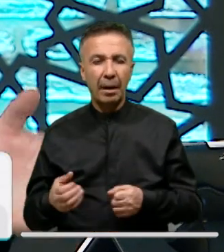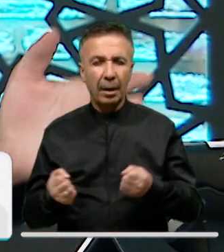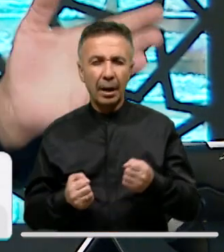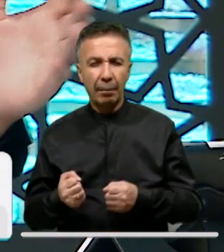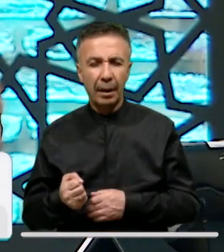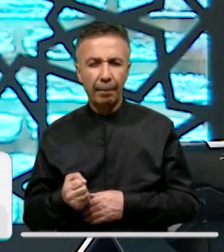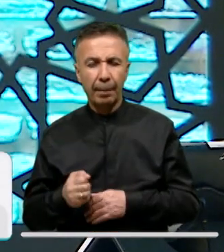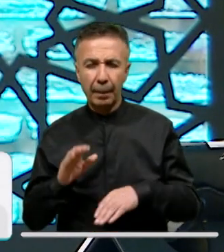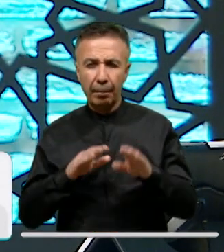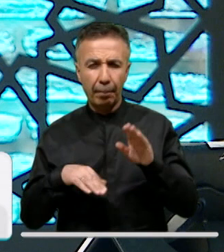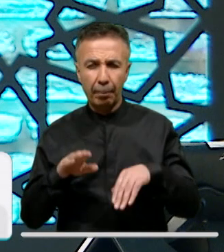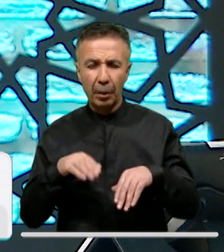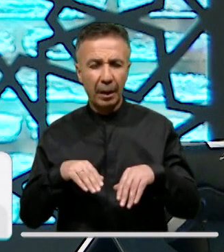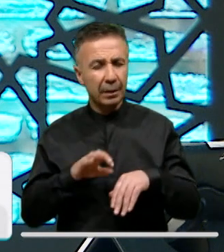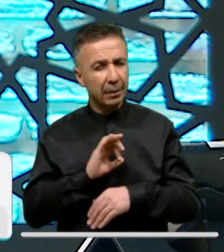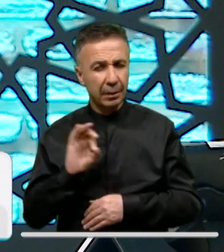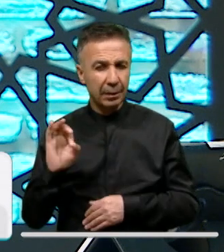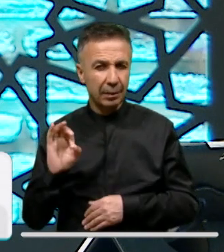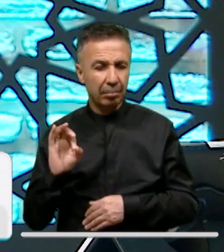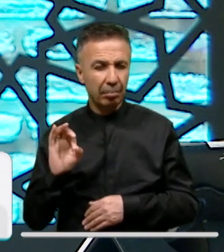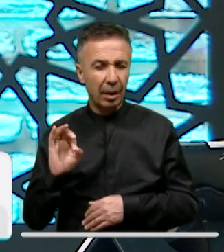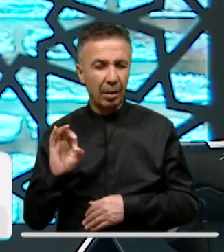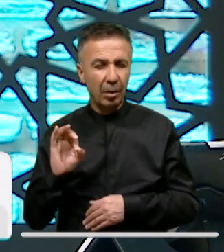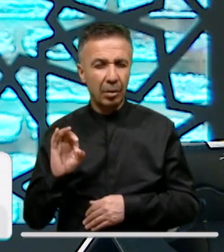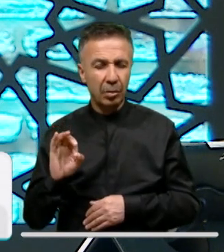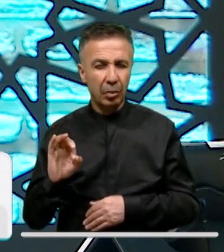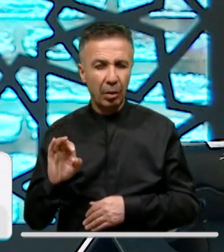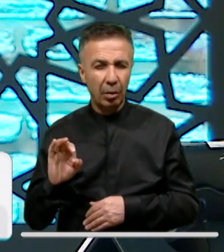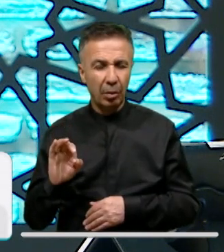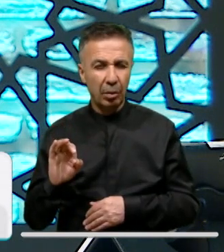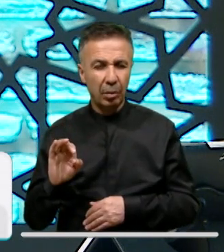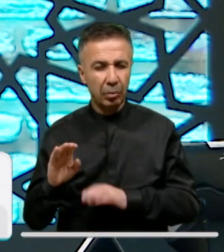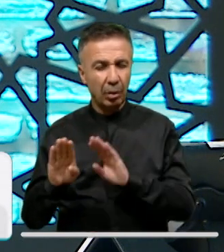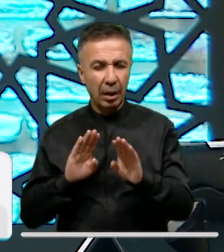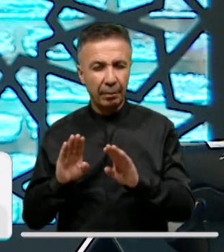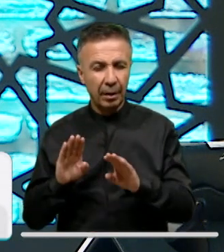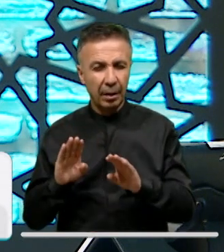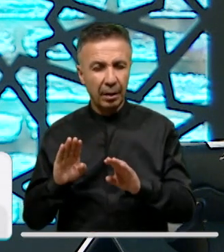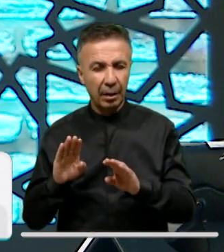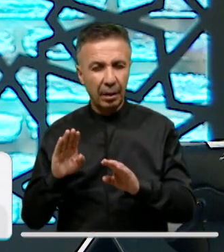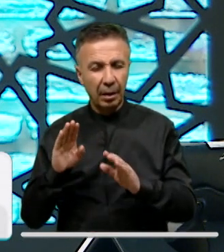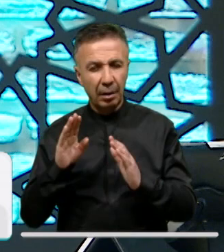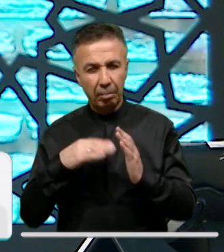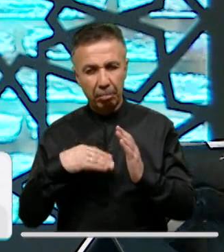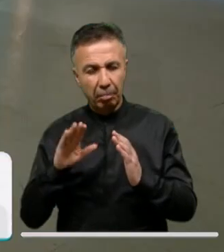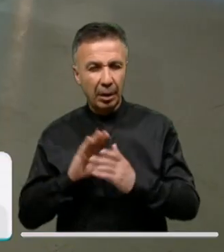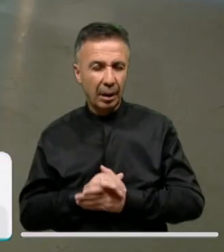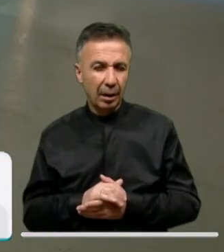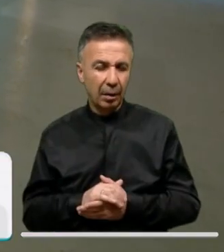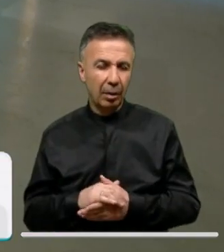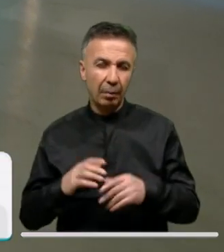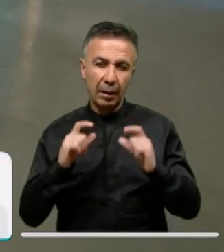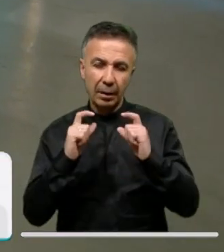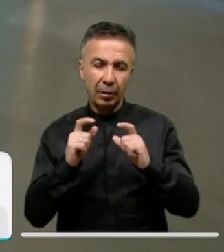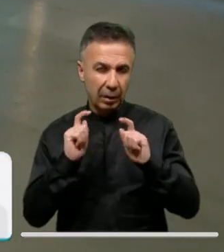bizim sol ön kapı boyalı mesela. Şimdi Değer düşecek. Bakın Furkan Bey, normal sigorta